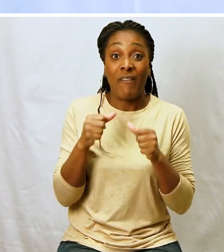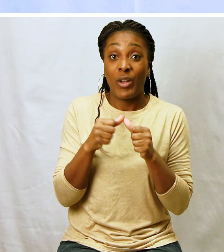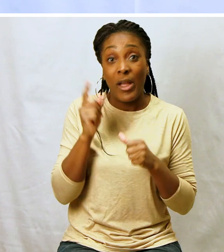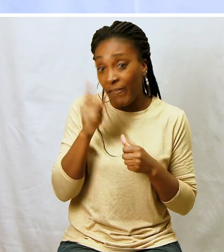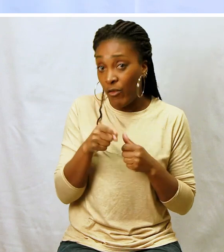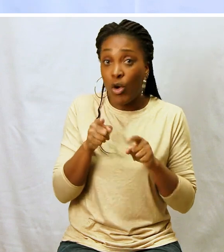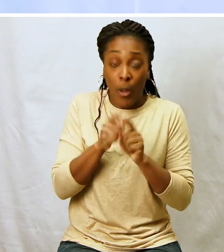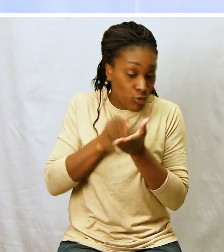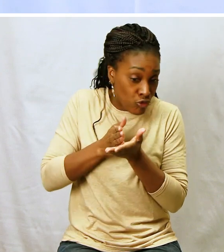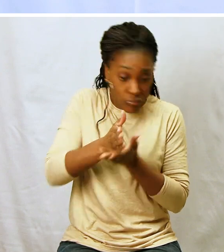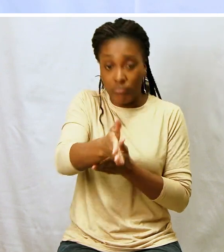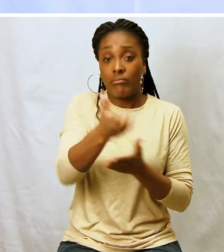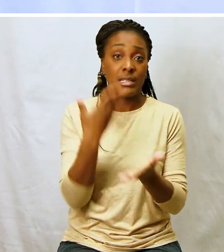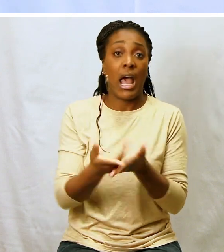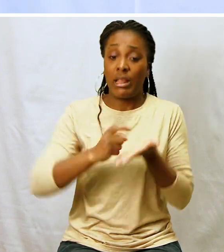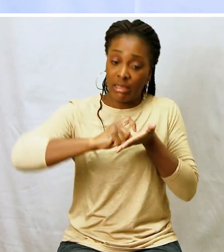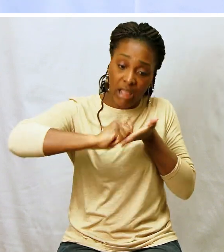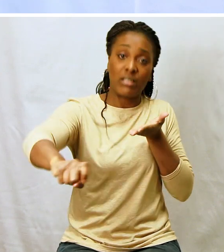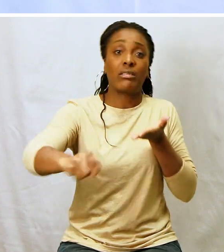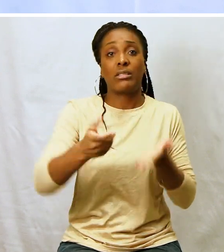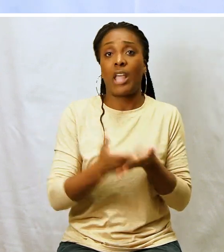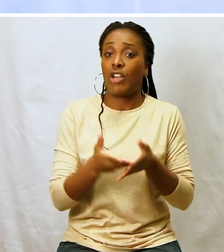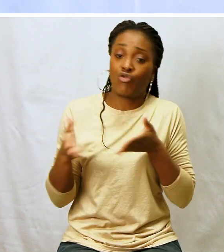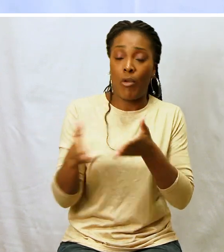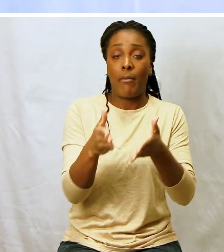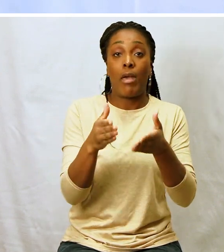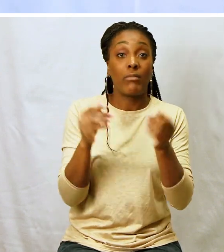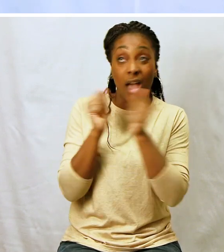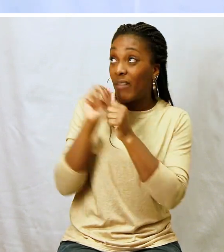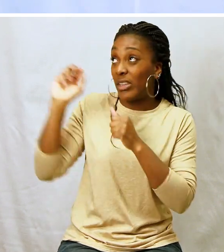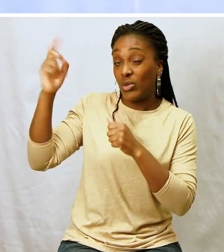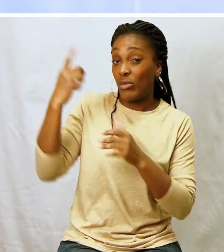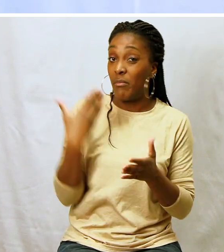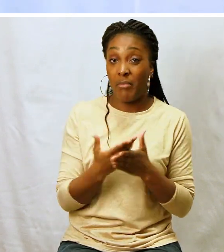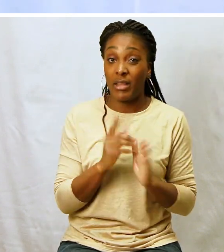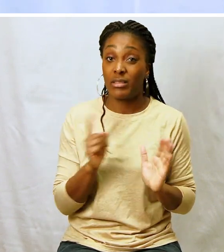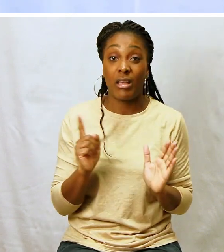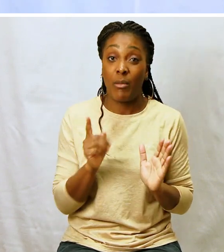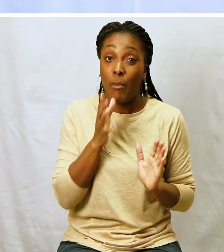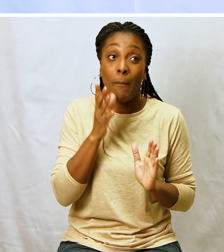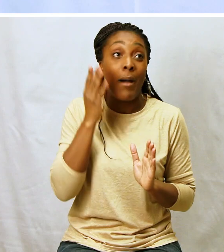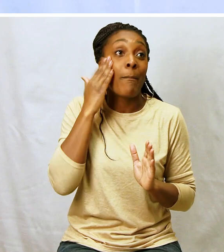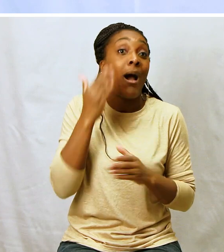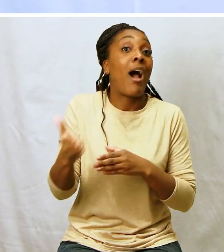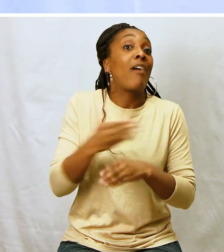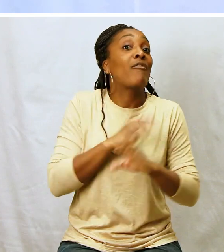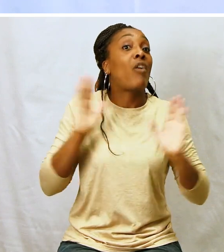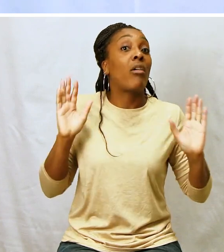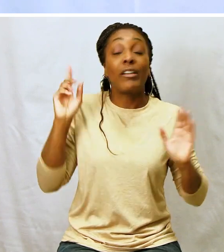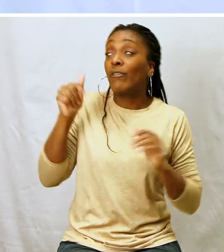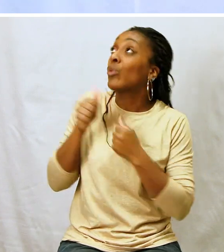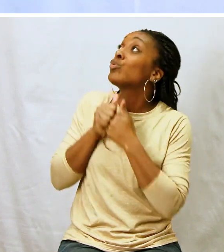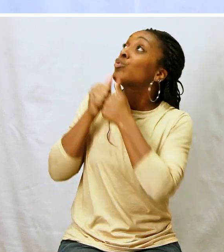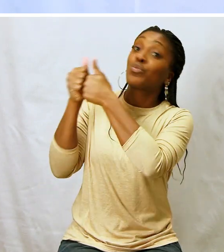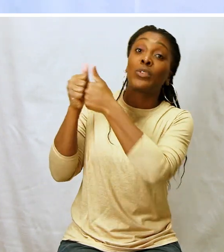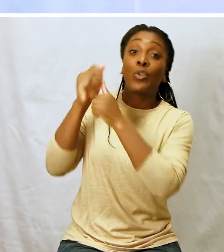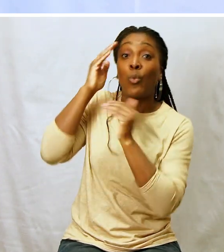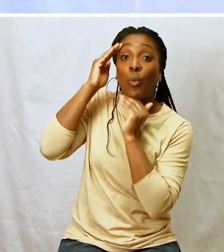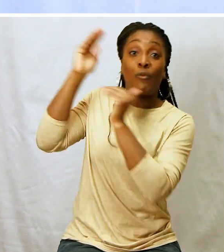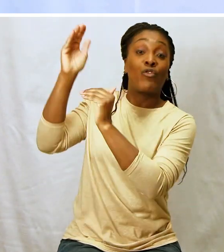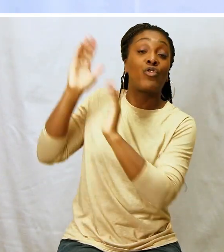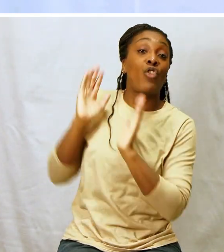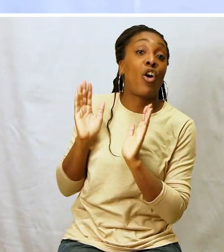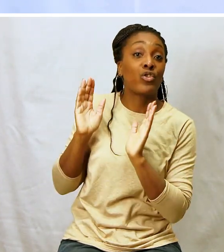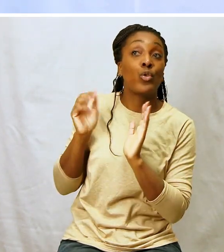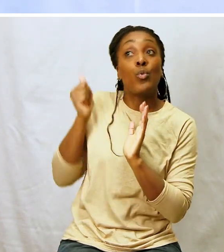chemin et ça va se passer comme ça. Mais avec Dieu, c'est pas forcément ça qui arrive. Quand on lui fait confiance et qu'on marche à sa suite, qu'on le laisse